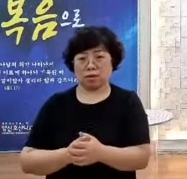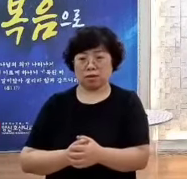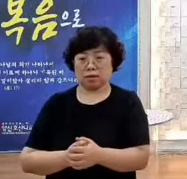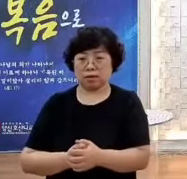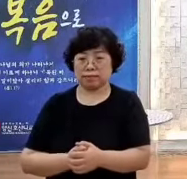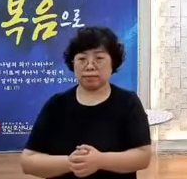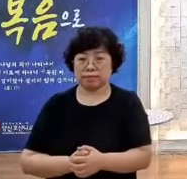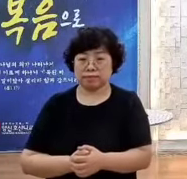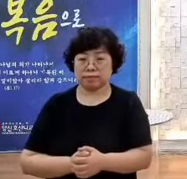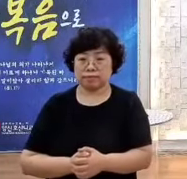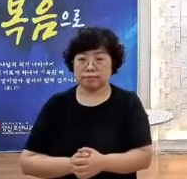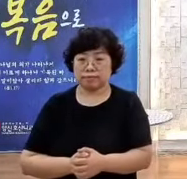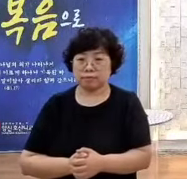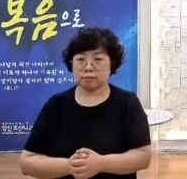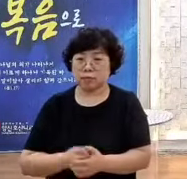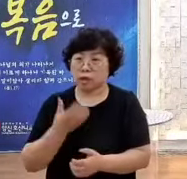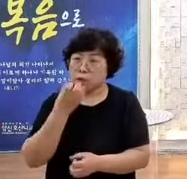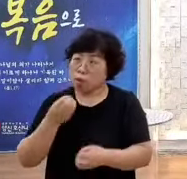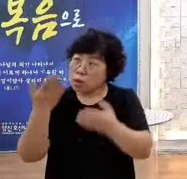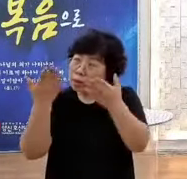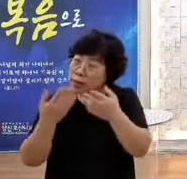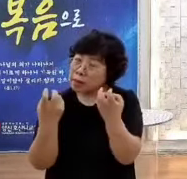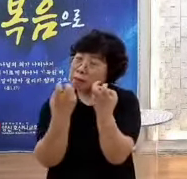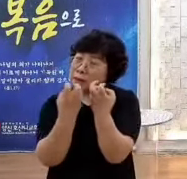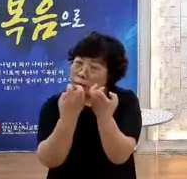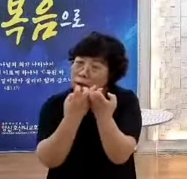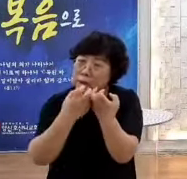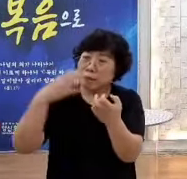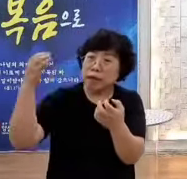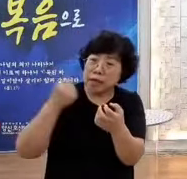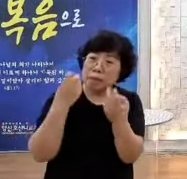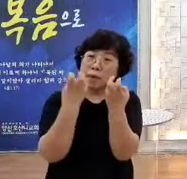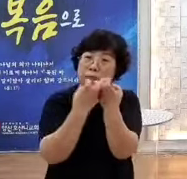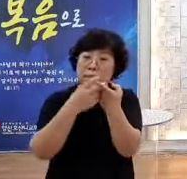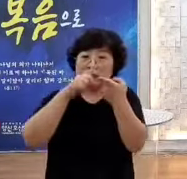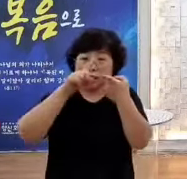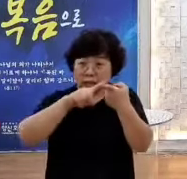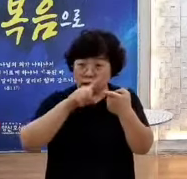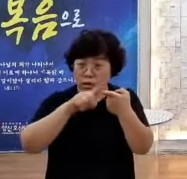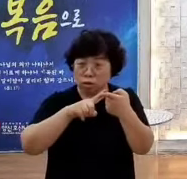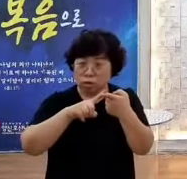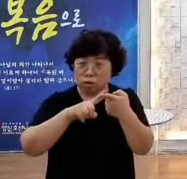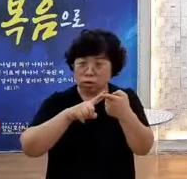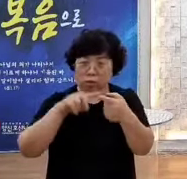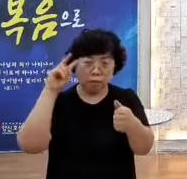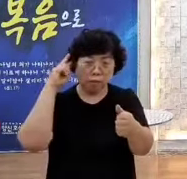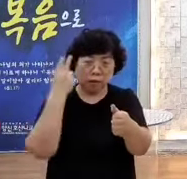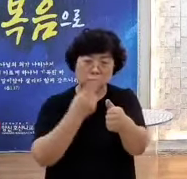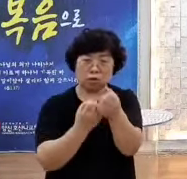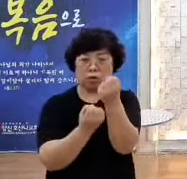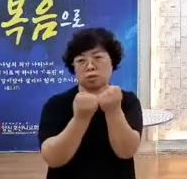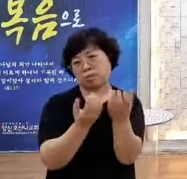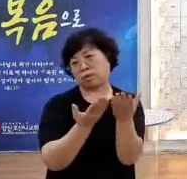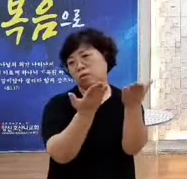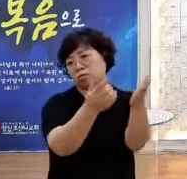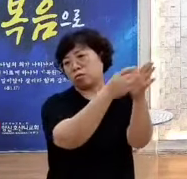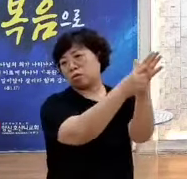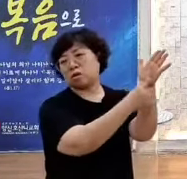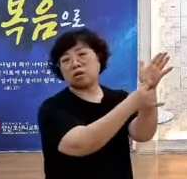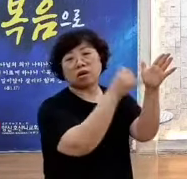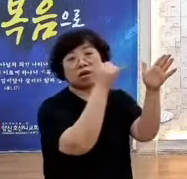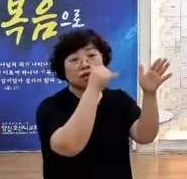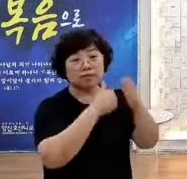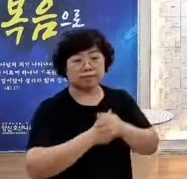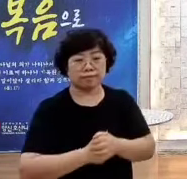이것을 알아야 되고 그 복을 어떻게 누릴 수 있느냐? 여기까지 이 사도 바울은 우리에게 잘 지도하고